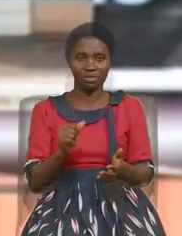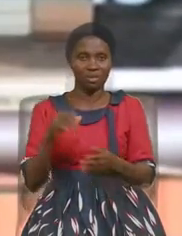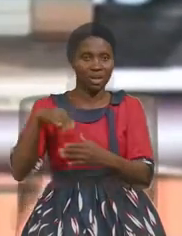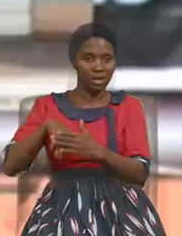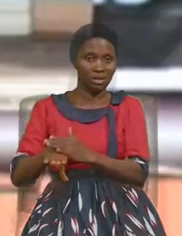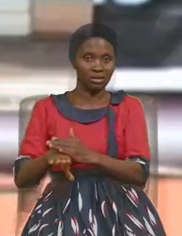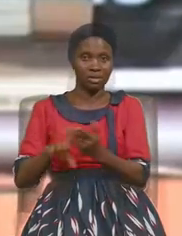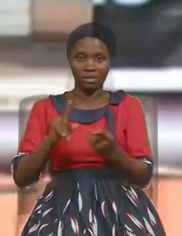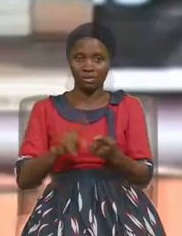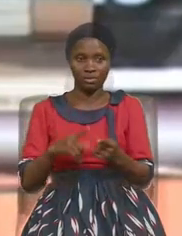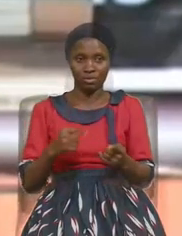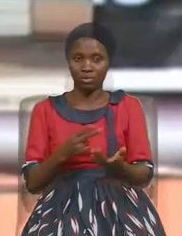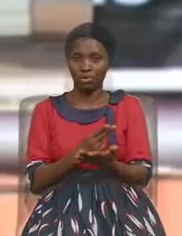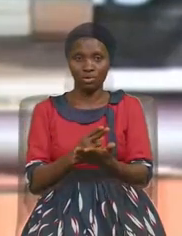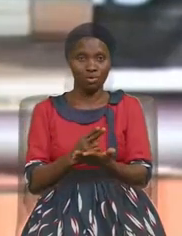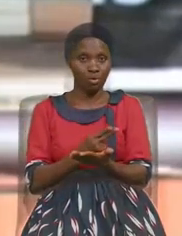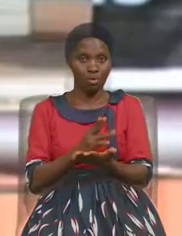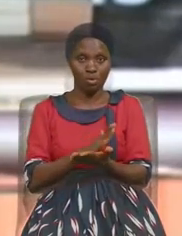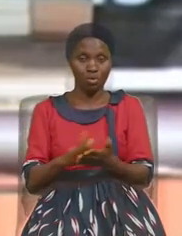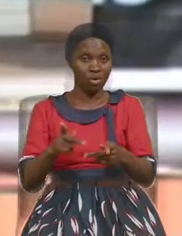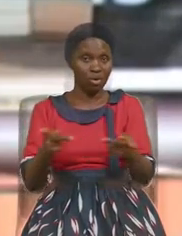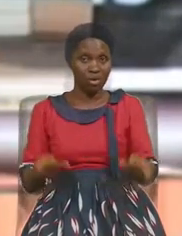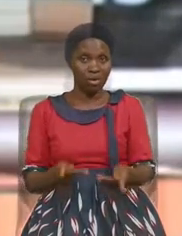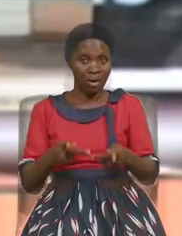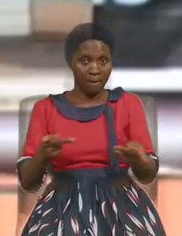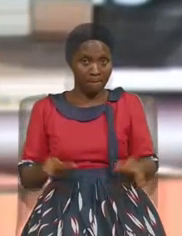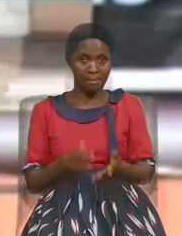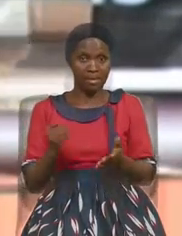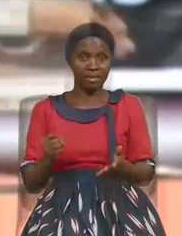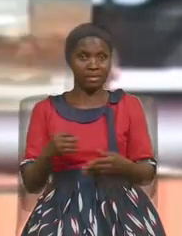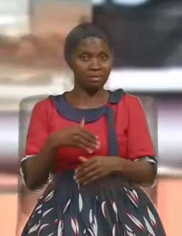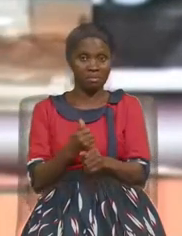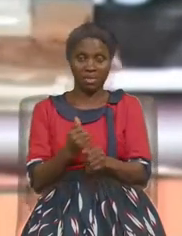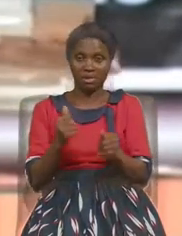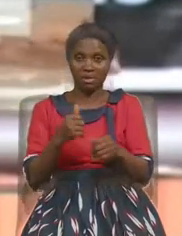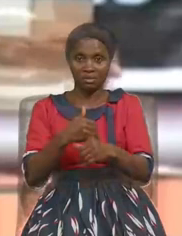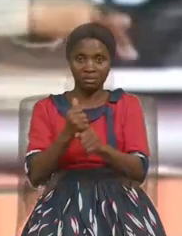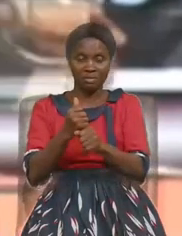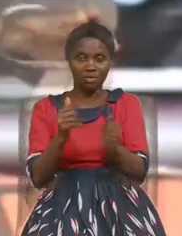Car Christ n'est pas entré dans un sanctuaire fait de main d'homme,